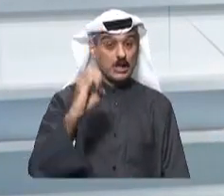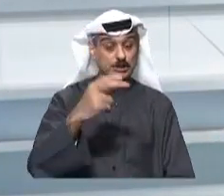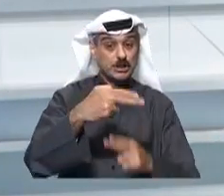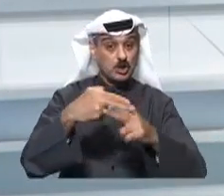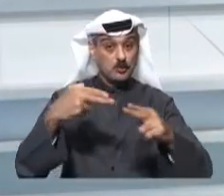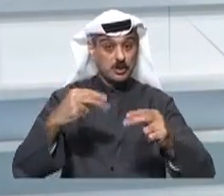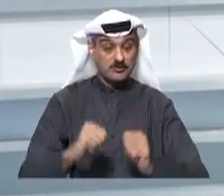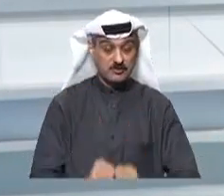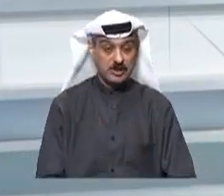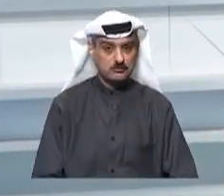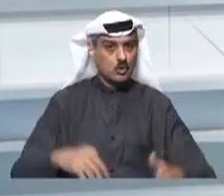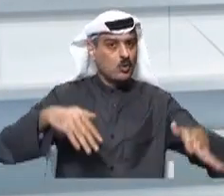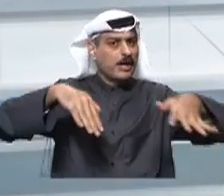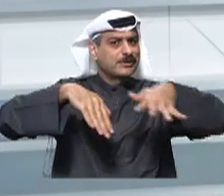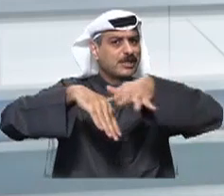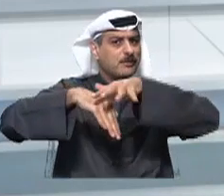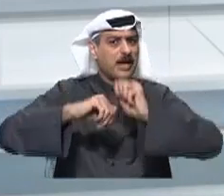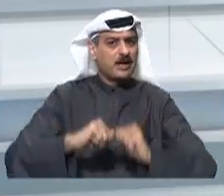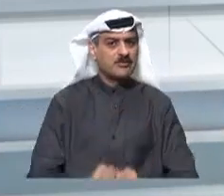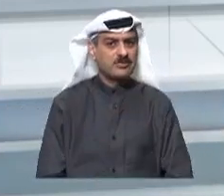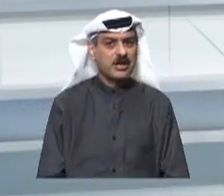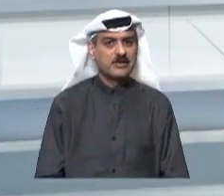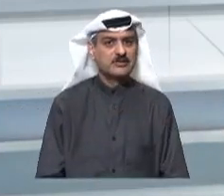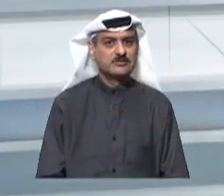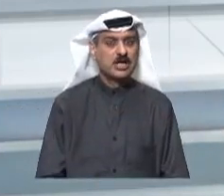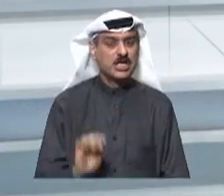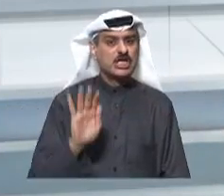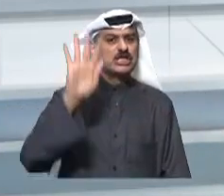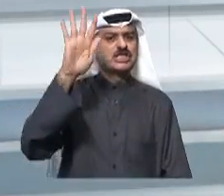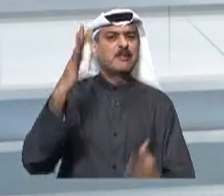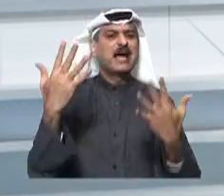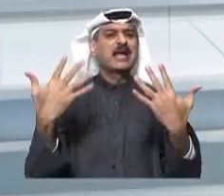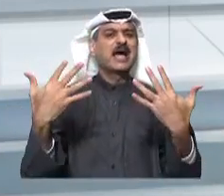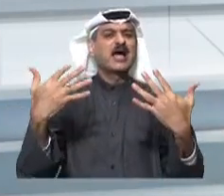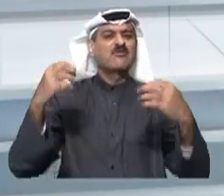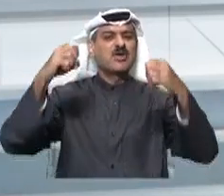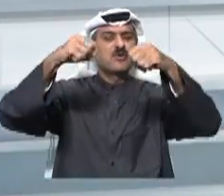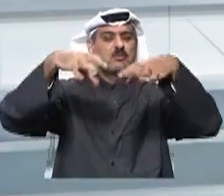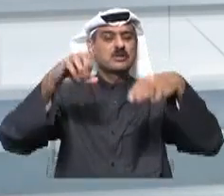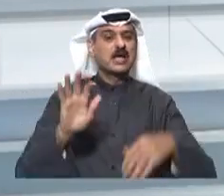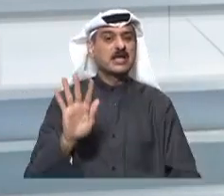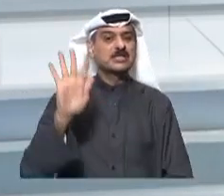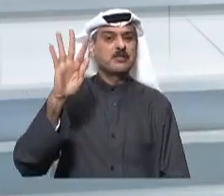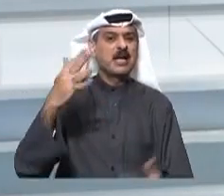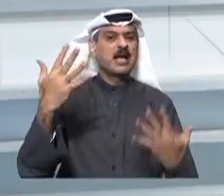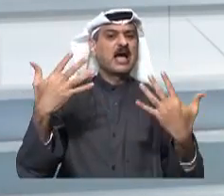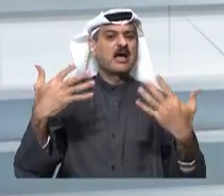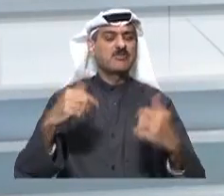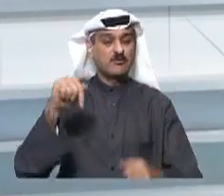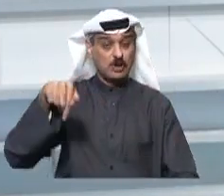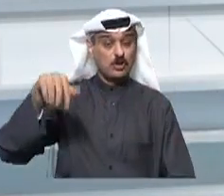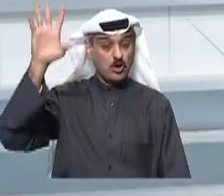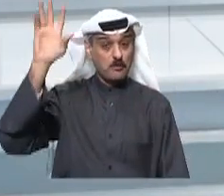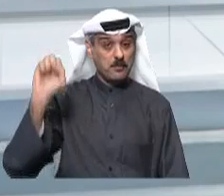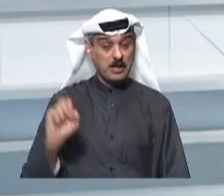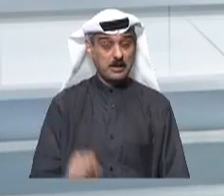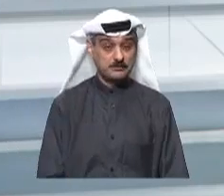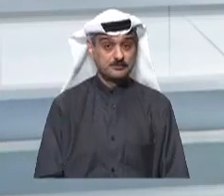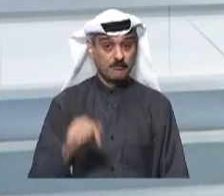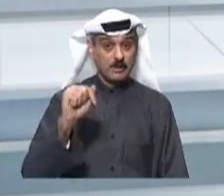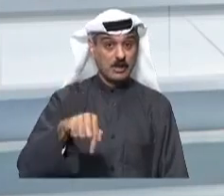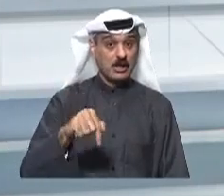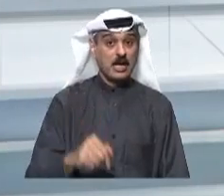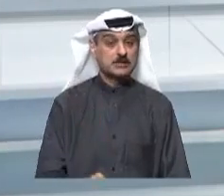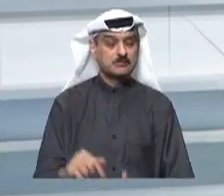على المناطق الساحلية، فرص ضعيفة على المناطق الشمالية والشمالية الغربية من البلاد خلال منتصف هذه الليلة. لكن أيضا